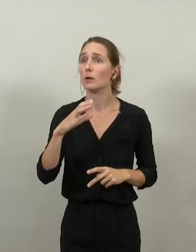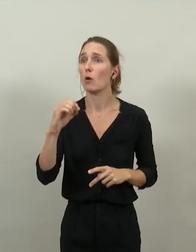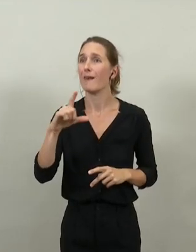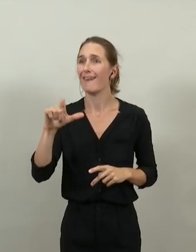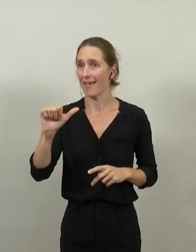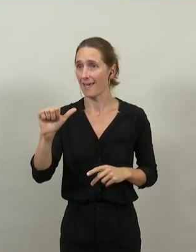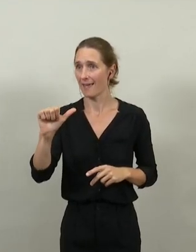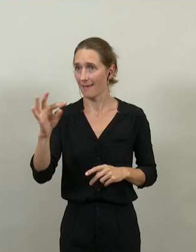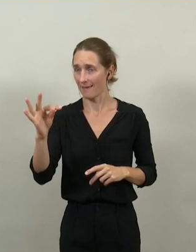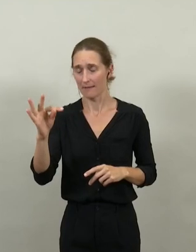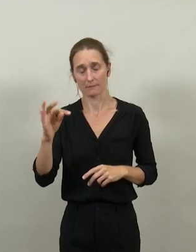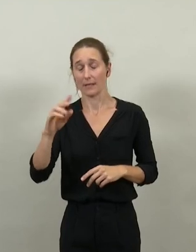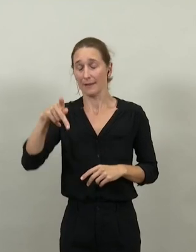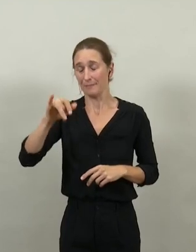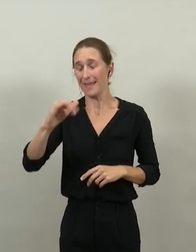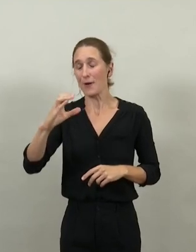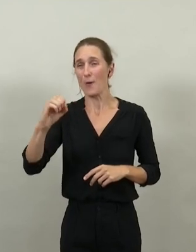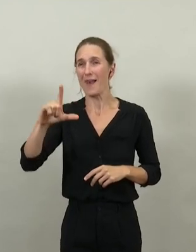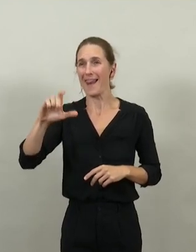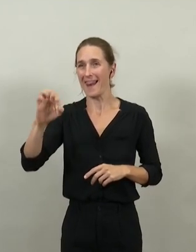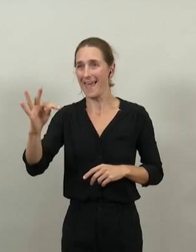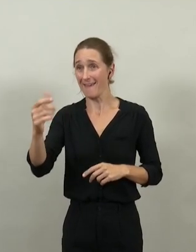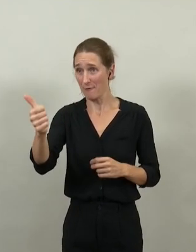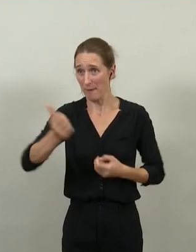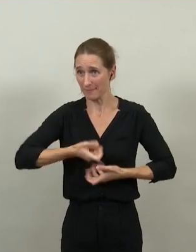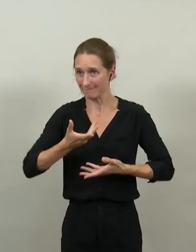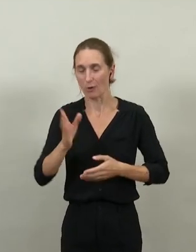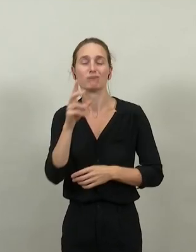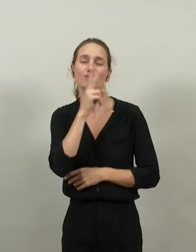peutêtre je rigole monsieur gentil vous avez la